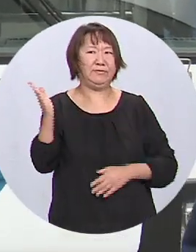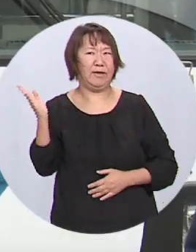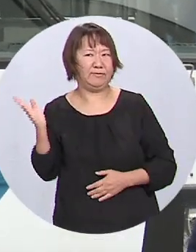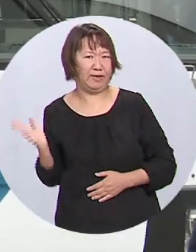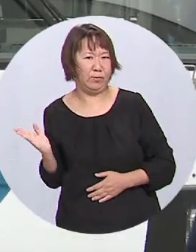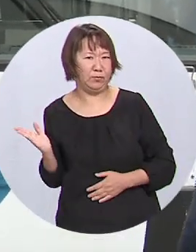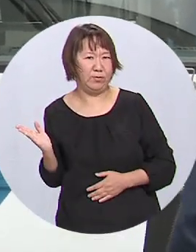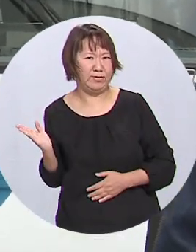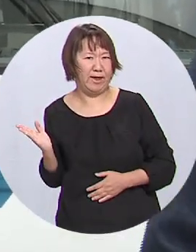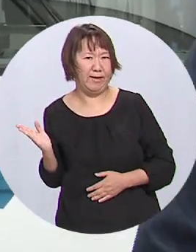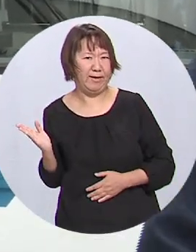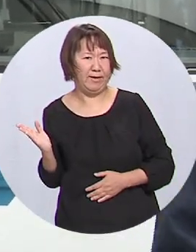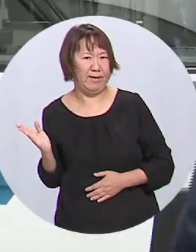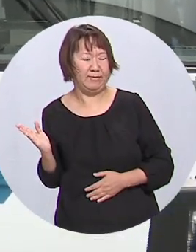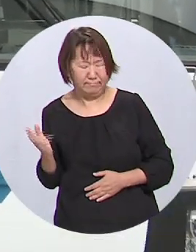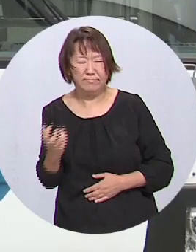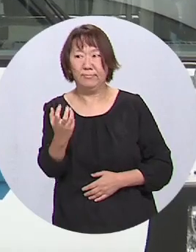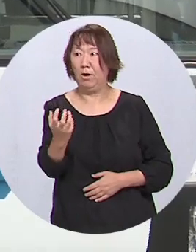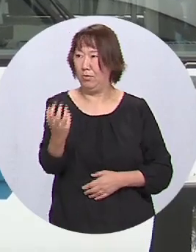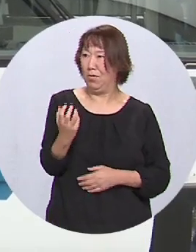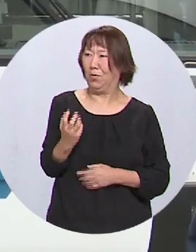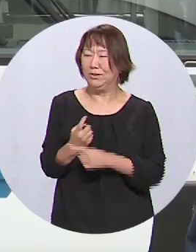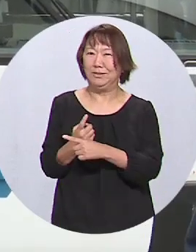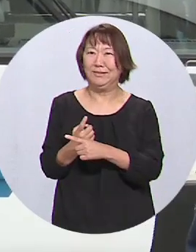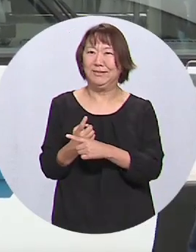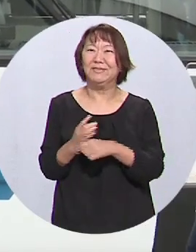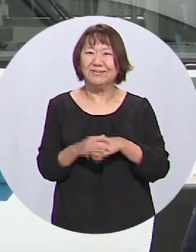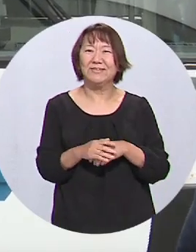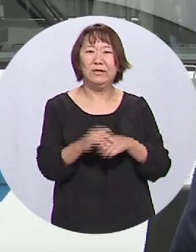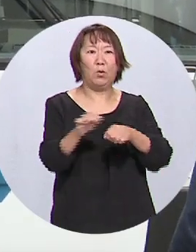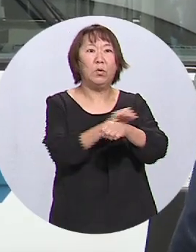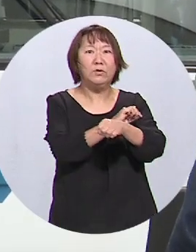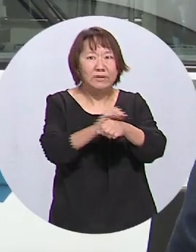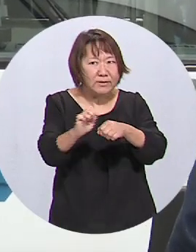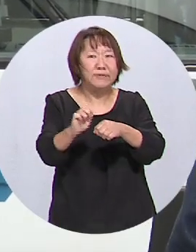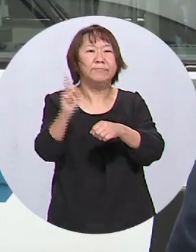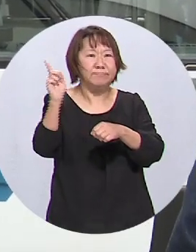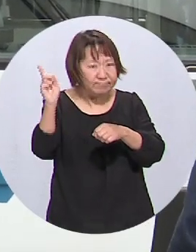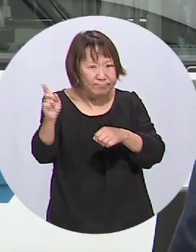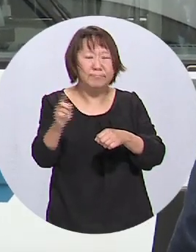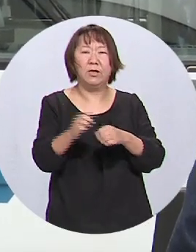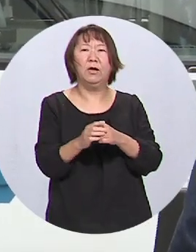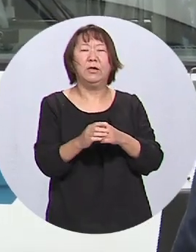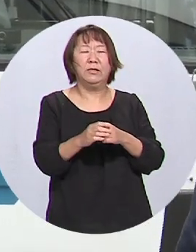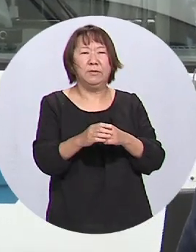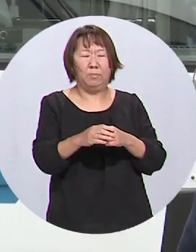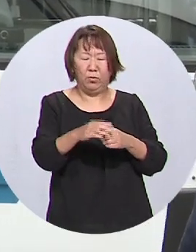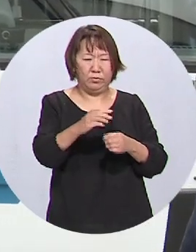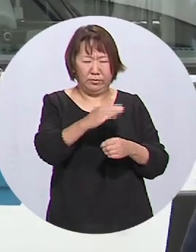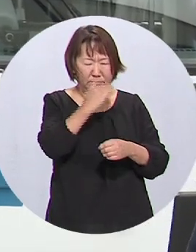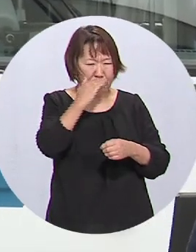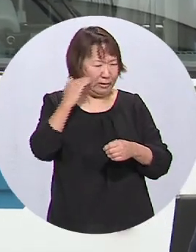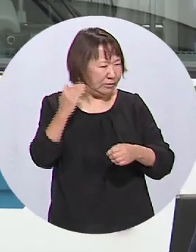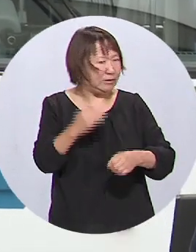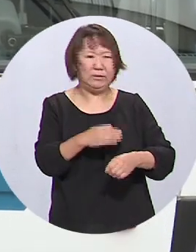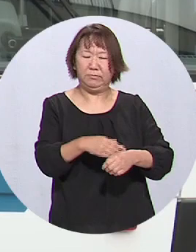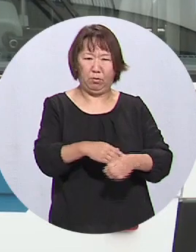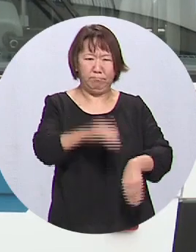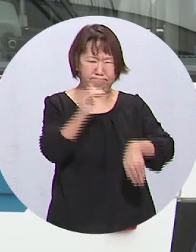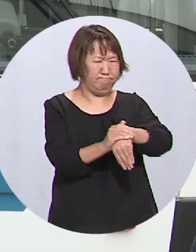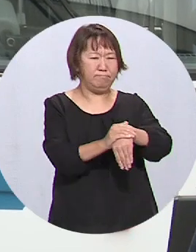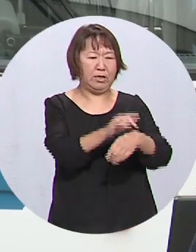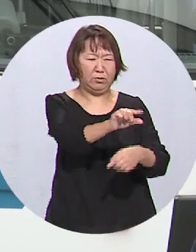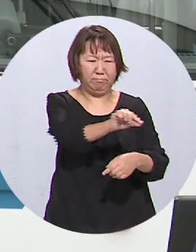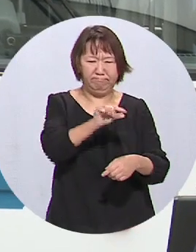ふうに言われている組織となります。 かっこいい、 はい、特に県警内から心身ともに優れているものを集めまして、